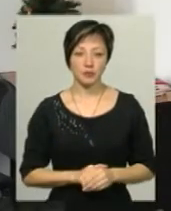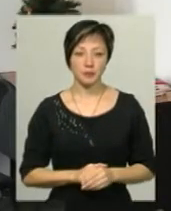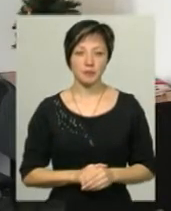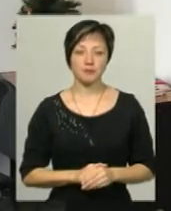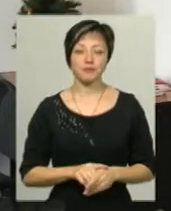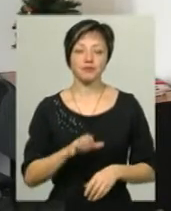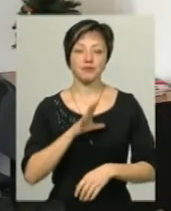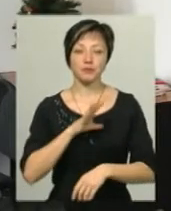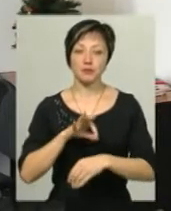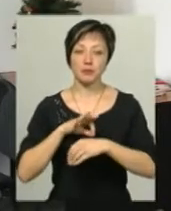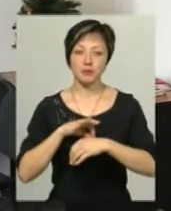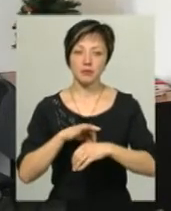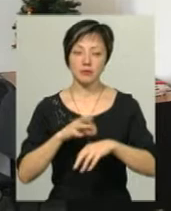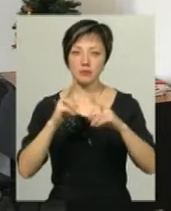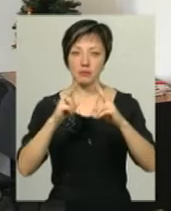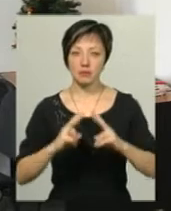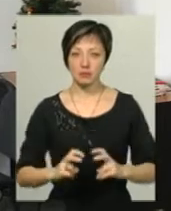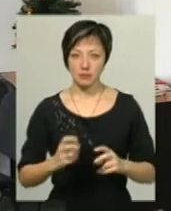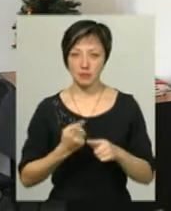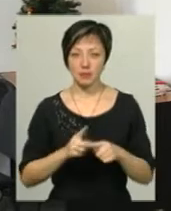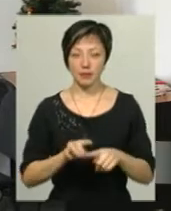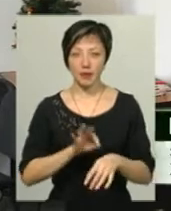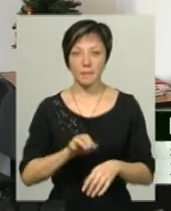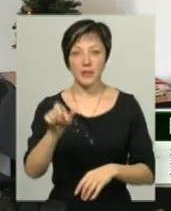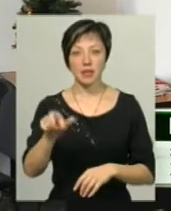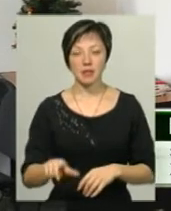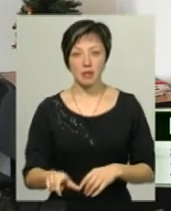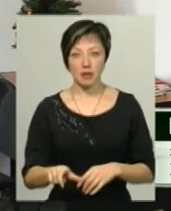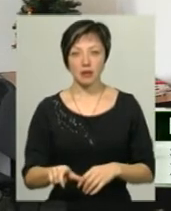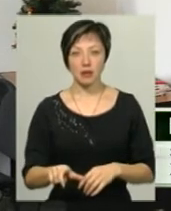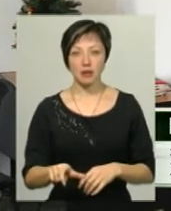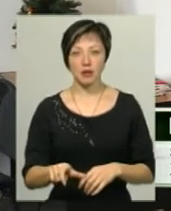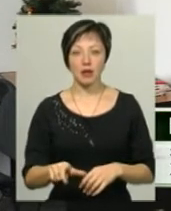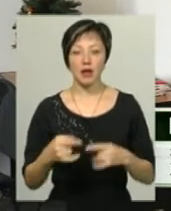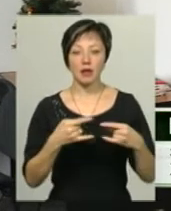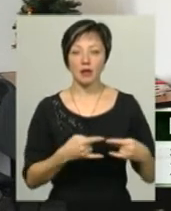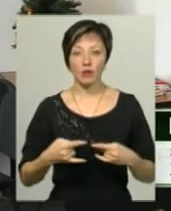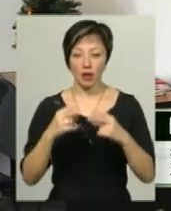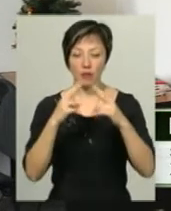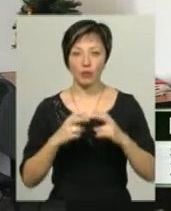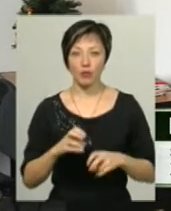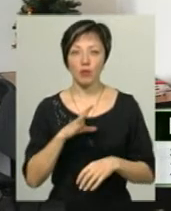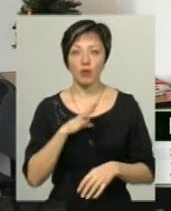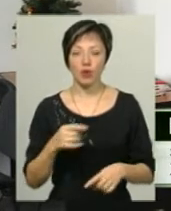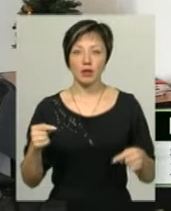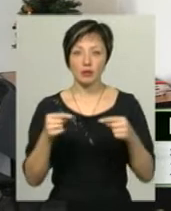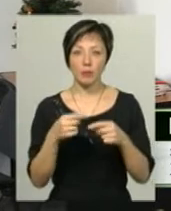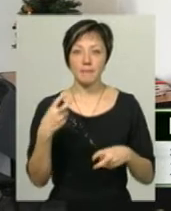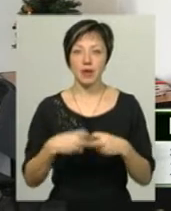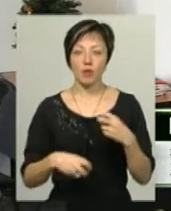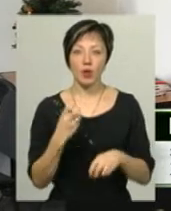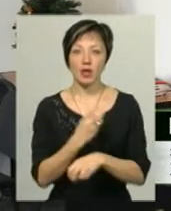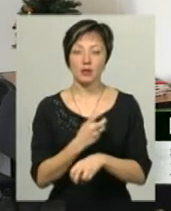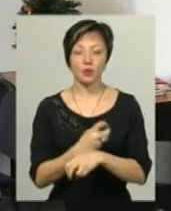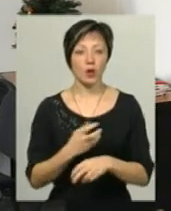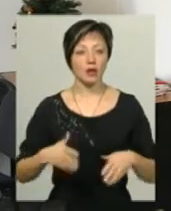Було проведено обстеження даної пацієнтки, рентгенологічне, лабораторне. Було діагностовано перелом кісток